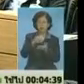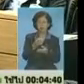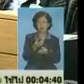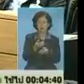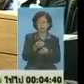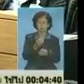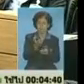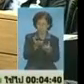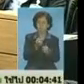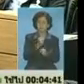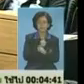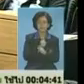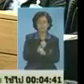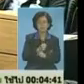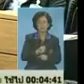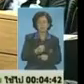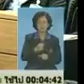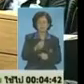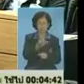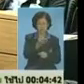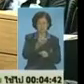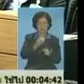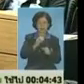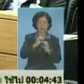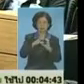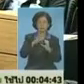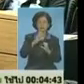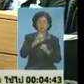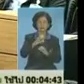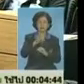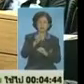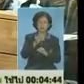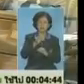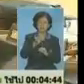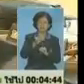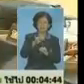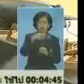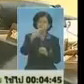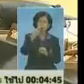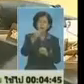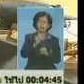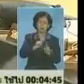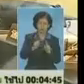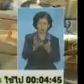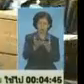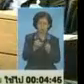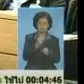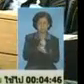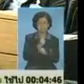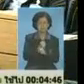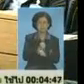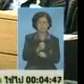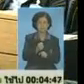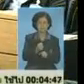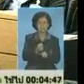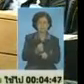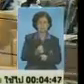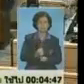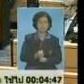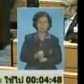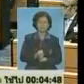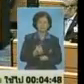ไม่ได้งานแต่วันนี้ของคุณเฉลิมนี่บอกว่าคนร้องทุกข์ได้งานก็เป็นตรรกะที่แปลกๆแต่ไม่เป็นไรครับท่านประธานครับกับผม